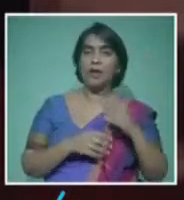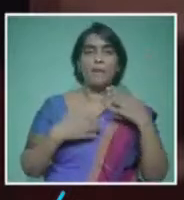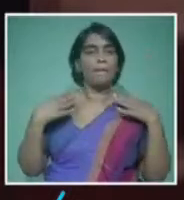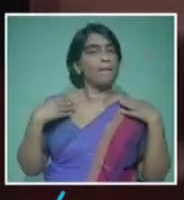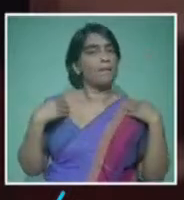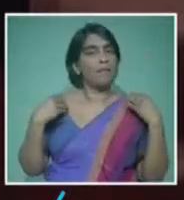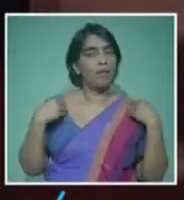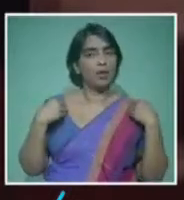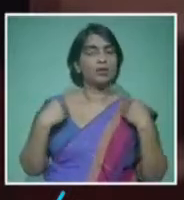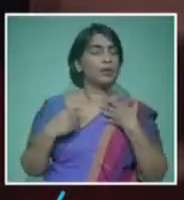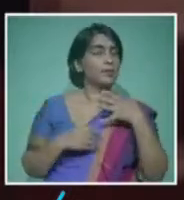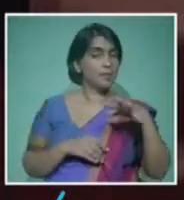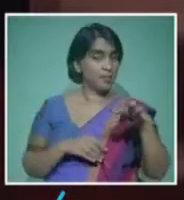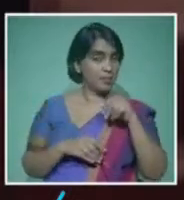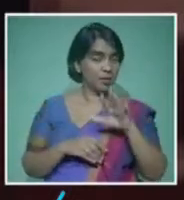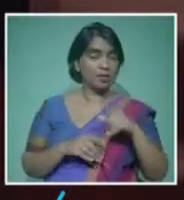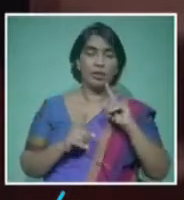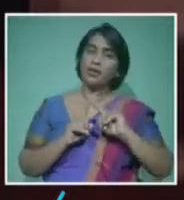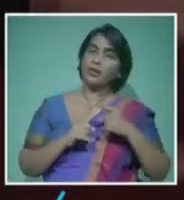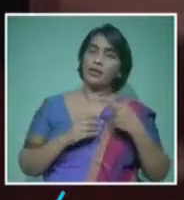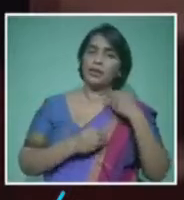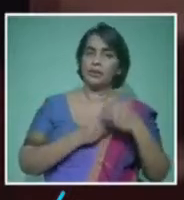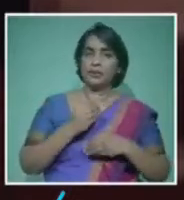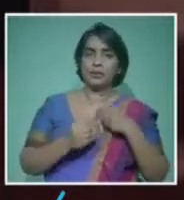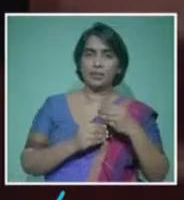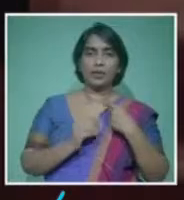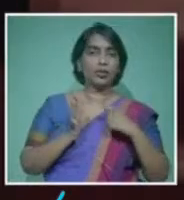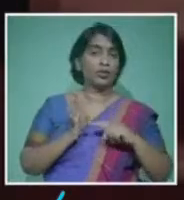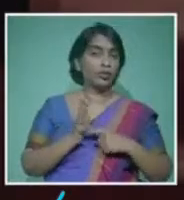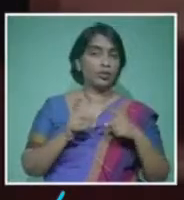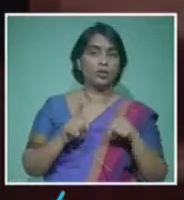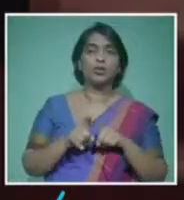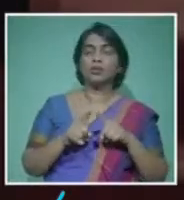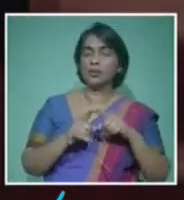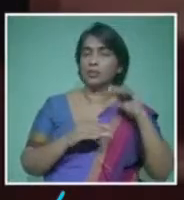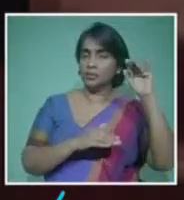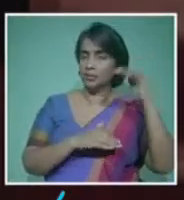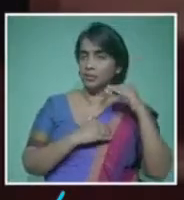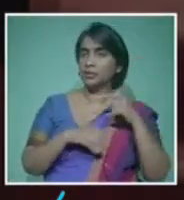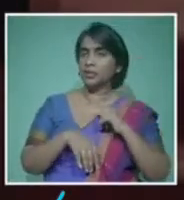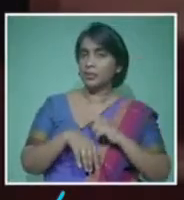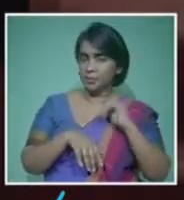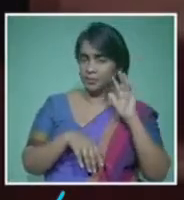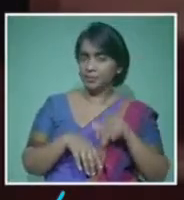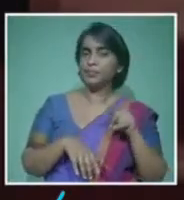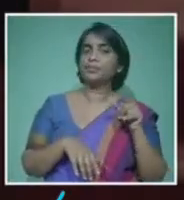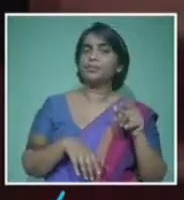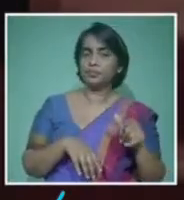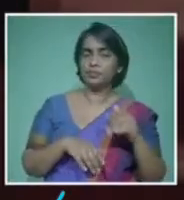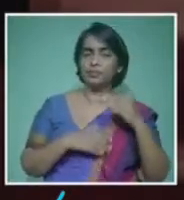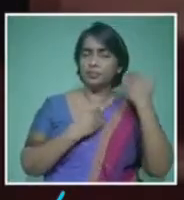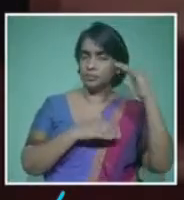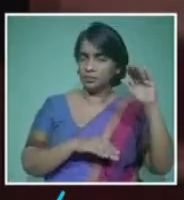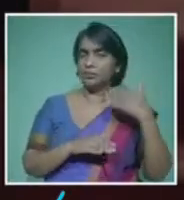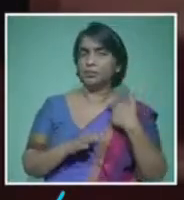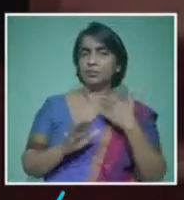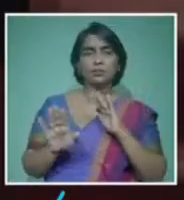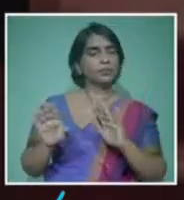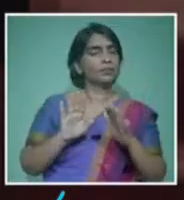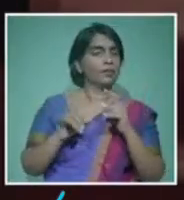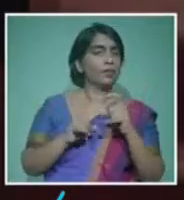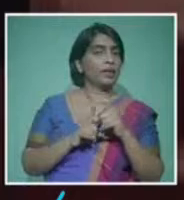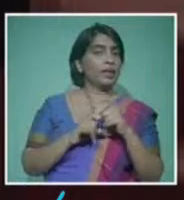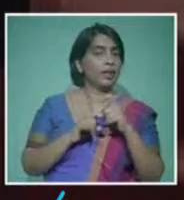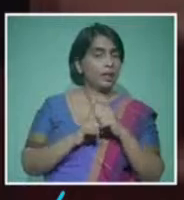පහසුකම භාවිතා කරමින් වෙනත් නිෂ්පාදන සඳහා අමුද්‍රව්‍යයක් ලෙස කිරිපිටි ආනයන කළ අවස්ථාවක් බව ආනයන අපනයන පාලක දෙපාර්තමේන්තුව